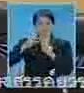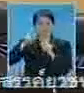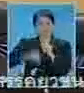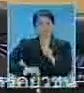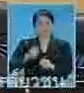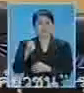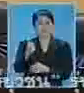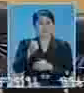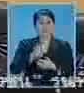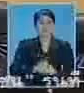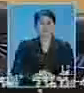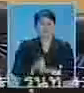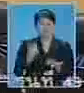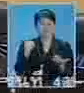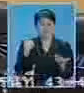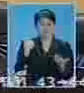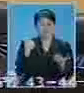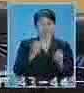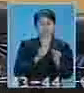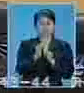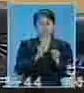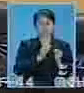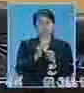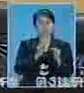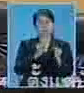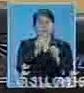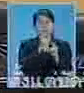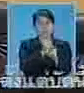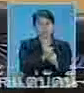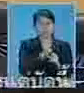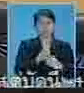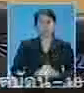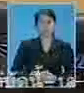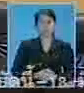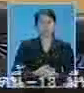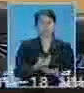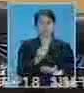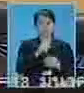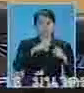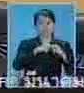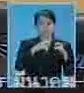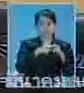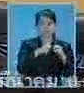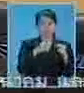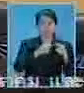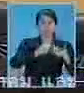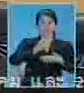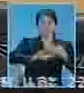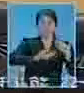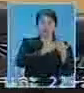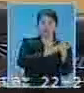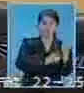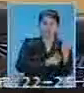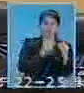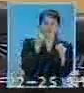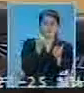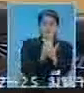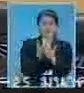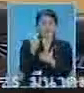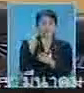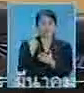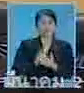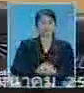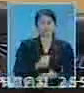ระดับหนึ่งนะครับแต่ยังไม่ถึงที่สุดต้องขออนุญาตเรียนว่าปัญหาสลากแพงเกิดขึ้นเพรา